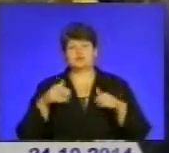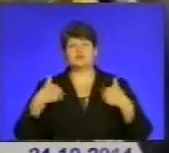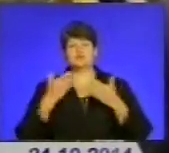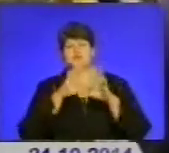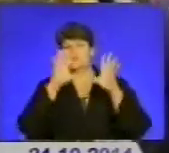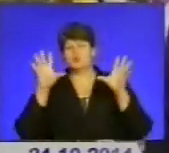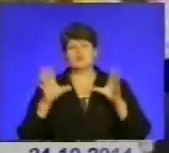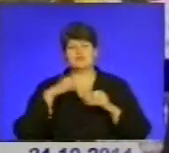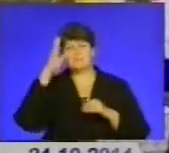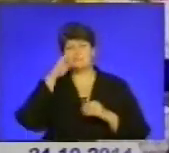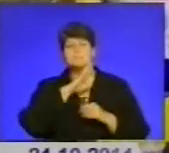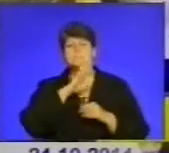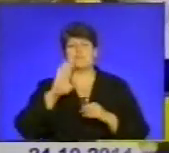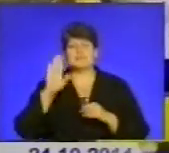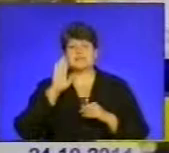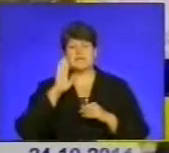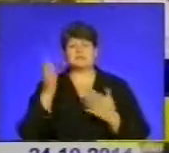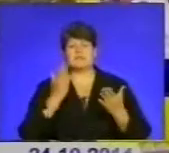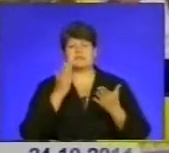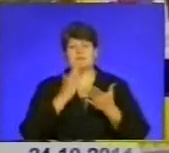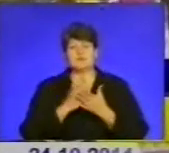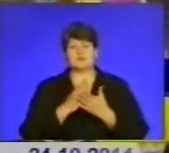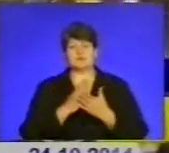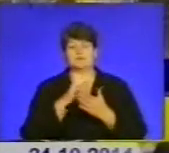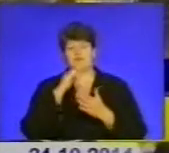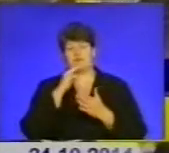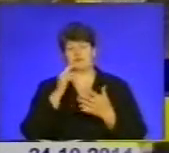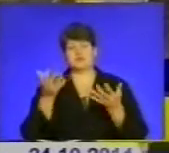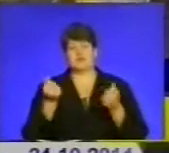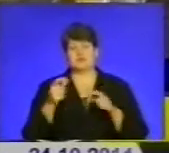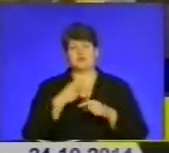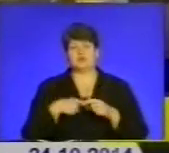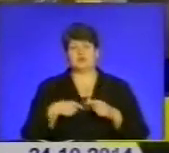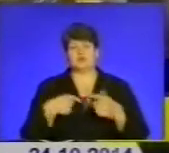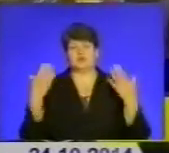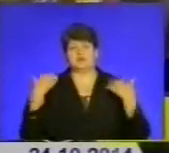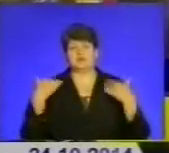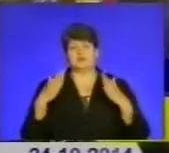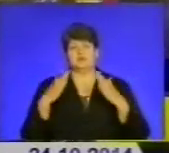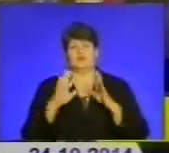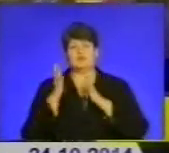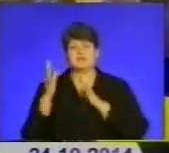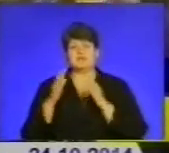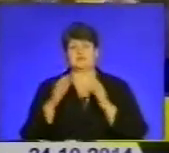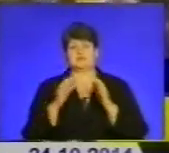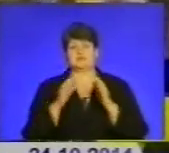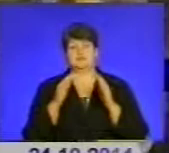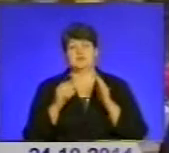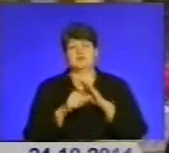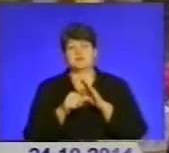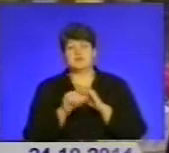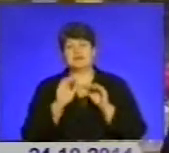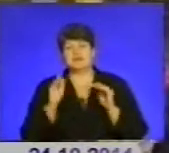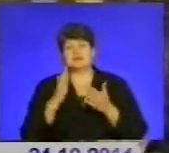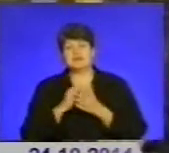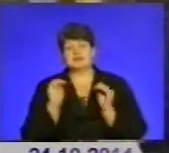всіх батьків, які мають на увазі брати з собою на відпочинок до лісу чи на гриби, що треба бути обачнішому, тому що дитина є